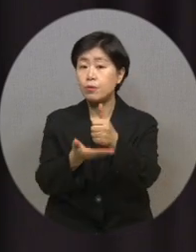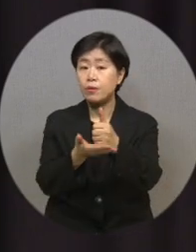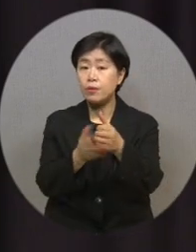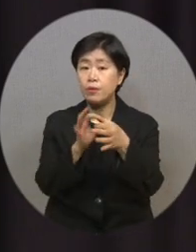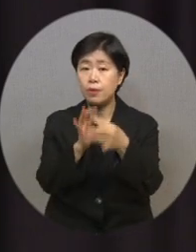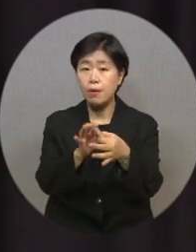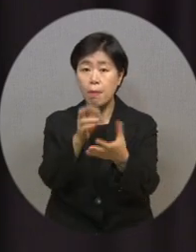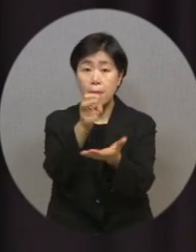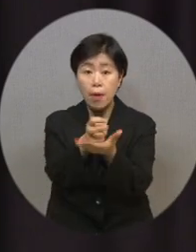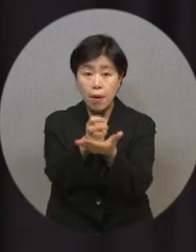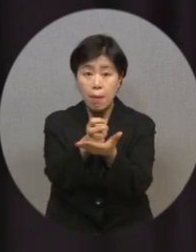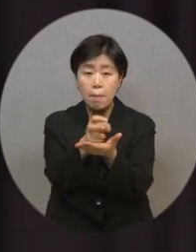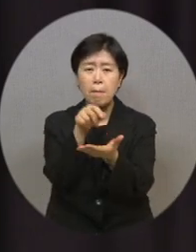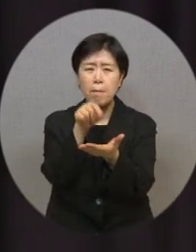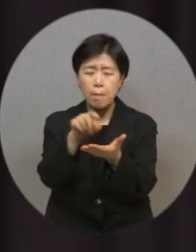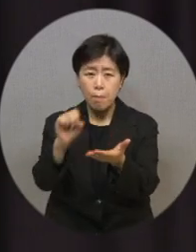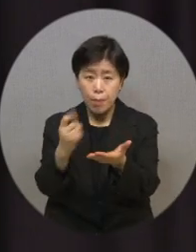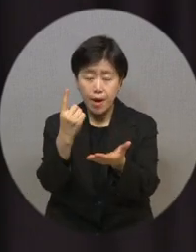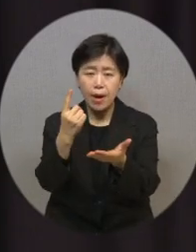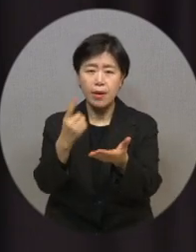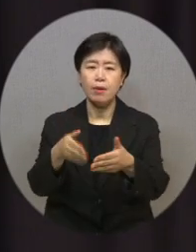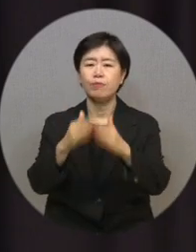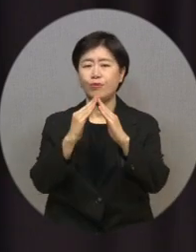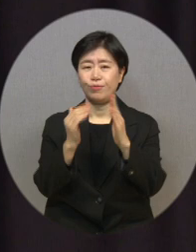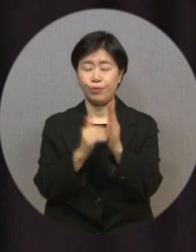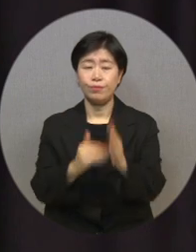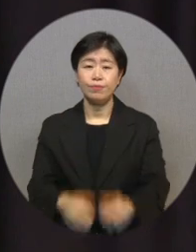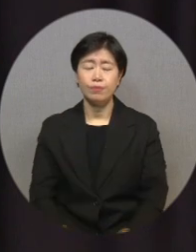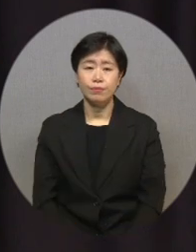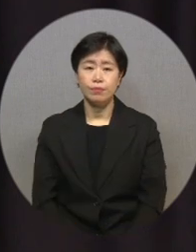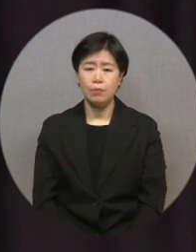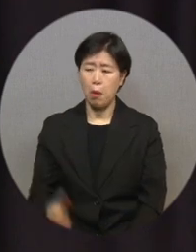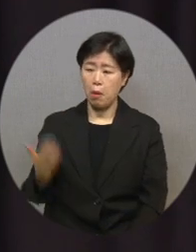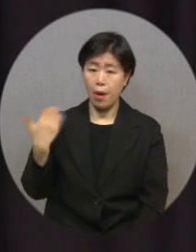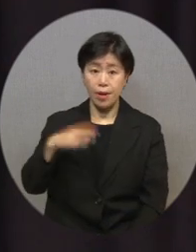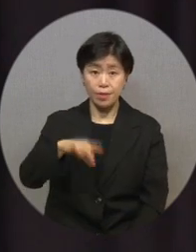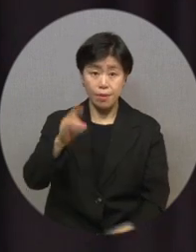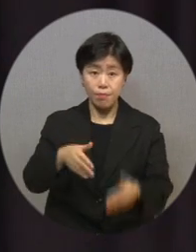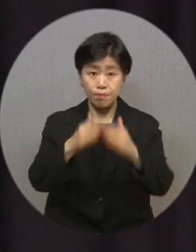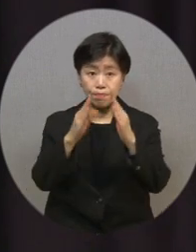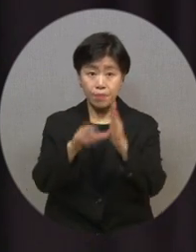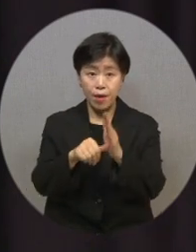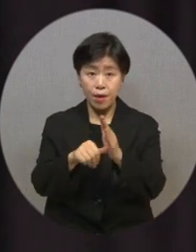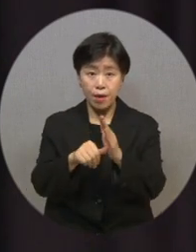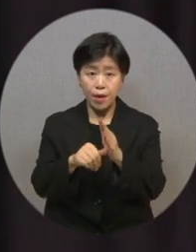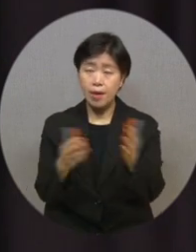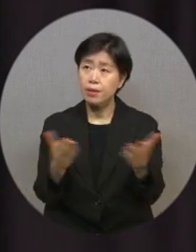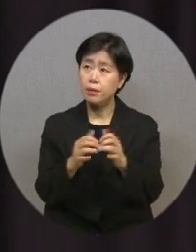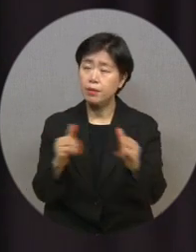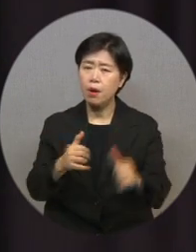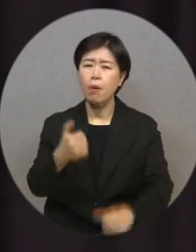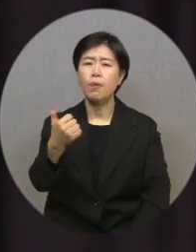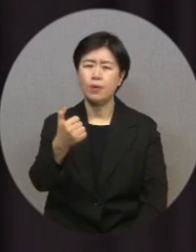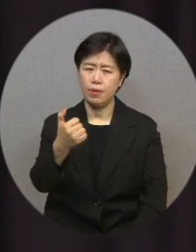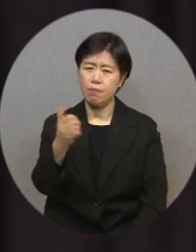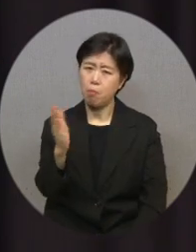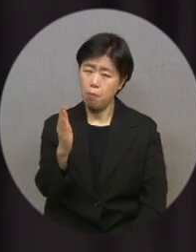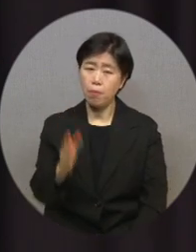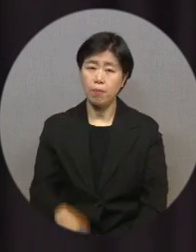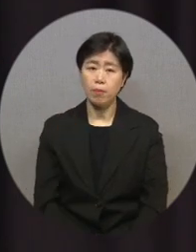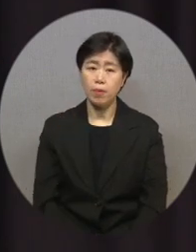법률에 어서 설립됐습니다 아 그때 당시에는 저희가 50명 조직으로 출발해서 현재 2024년